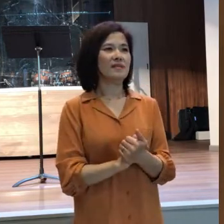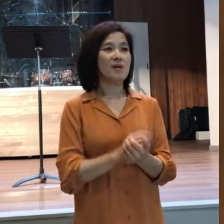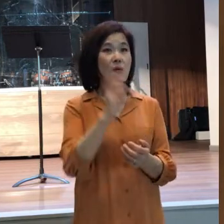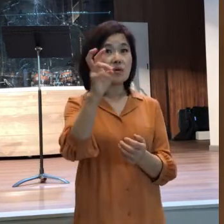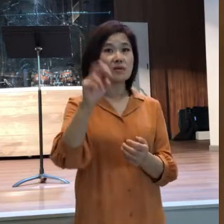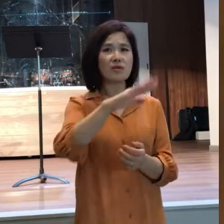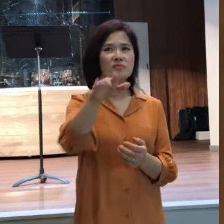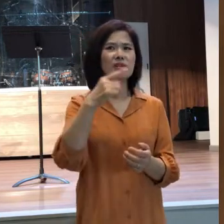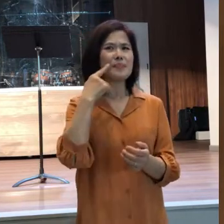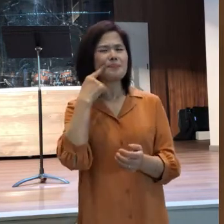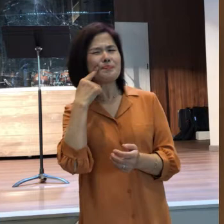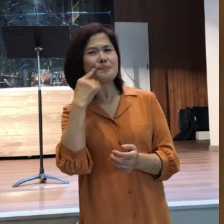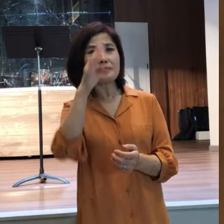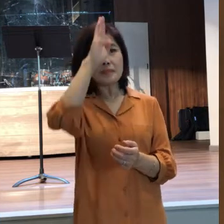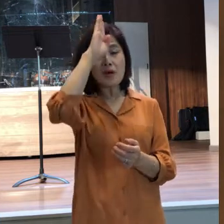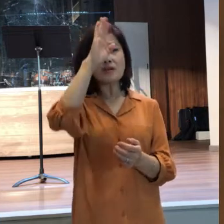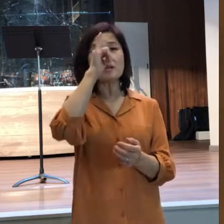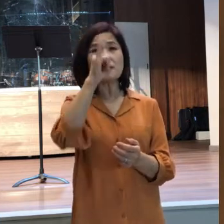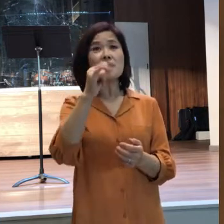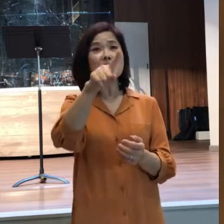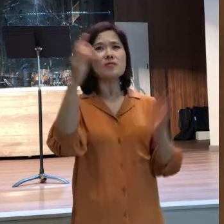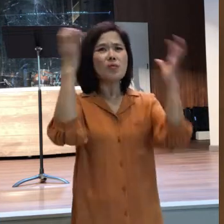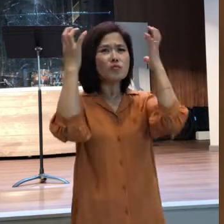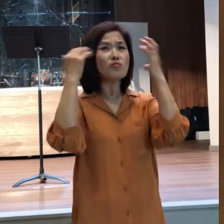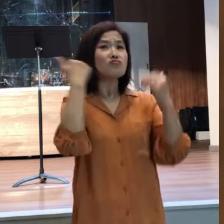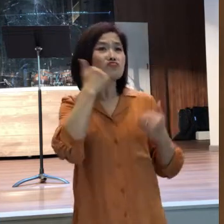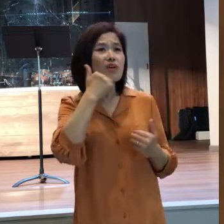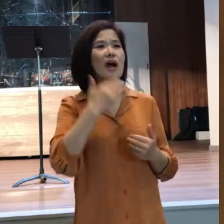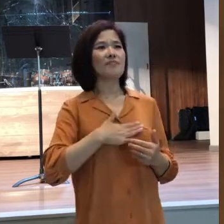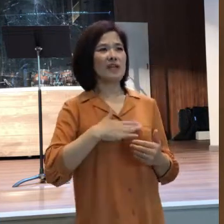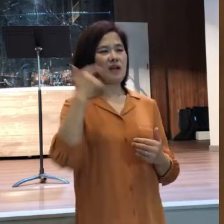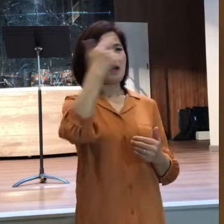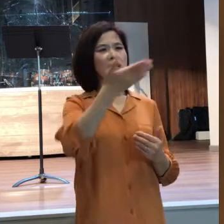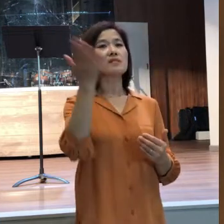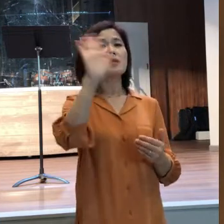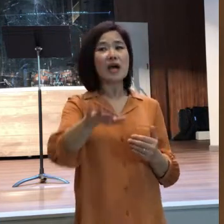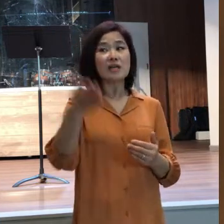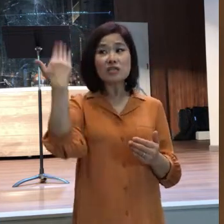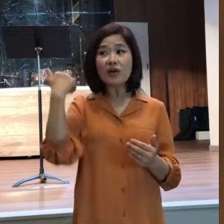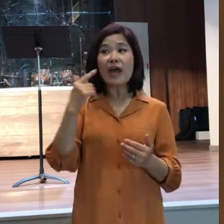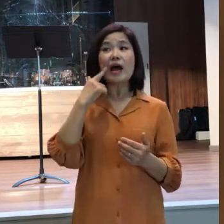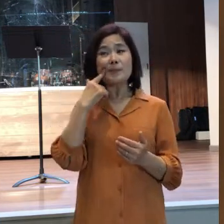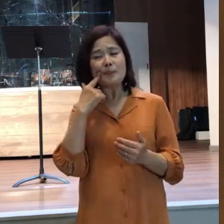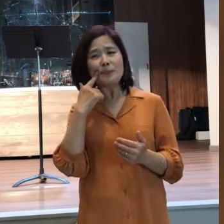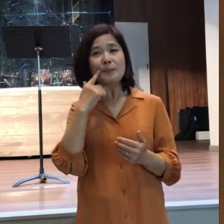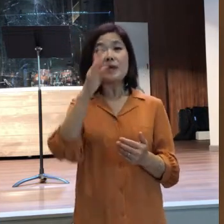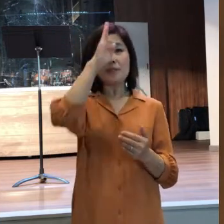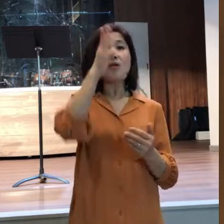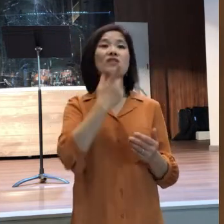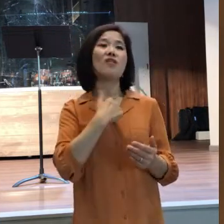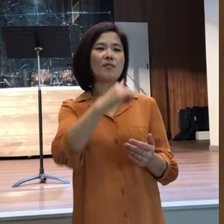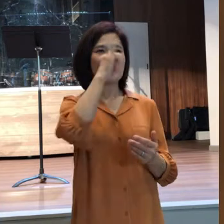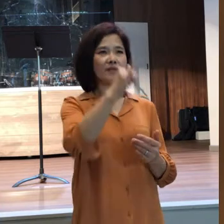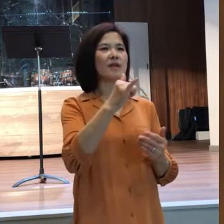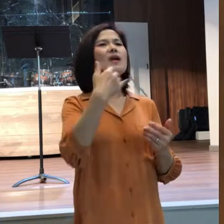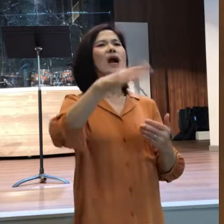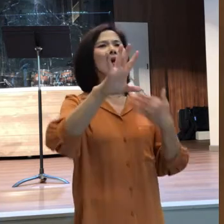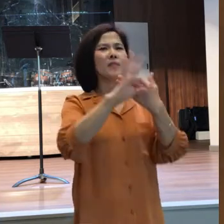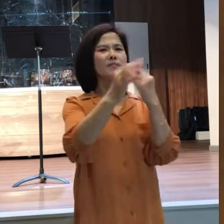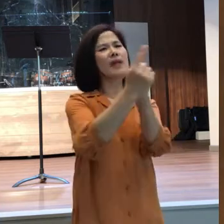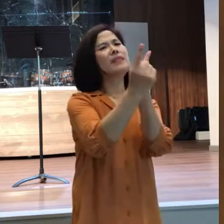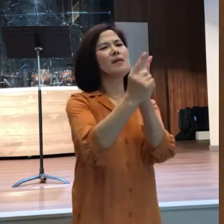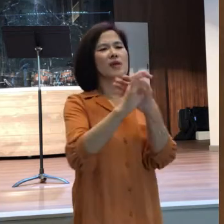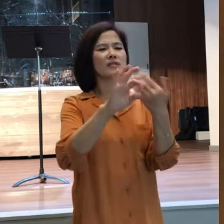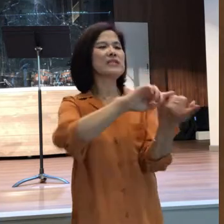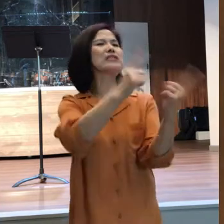혹시 여러분 중에 암투병 하는 분이 있다면 그 고통을 누가 알아요? 그러나 전에 암을 앓았던 분이 그분에게 가면 치유가 되는 거예요.